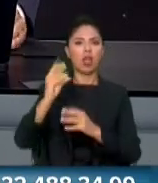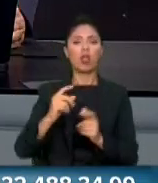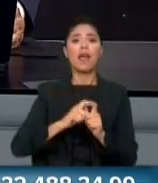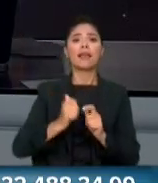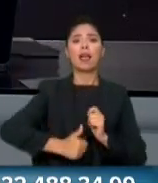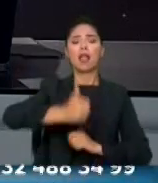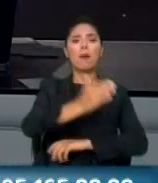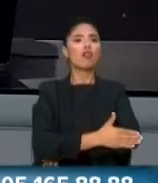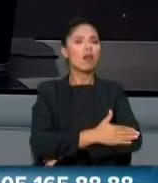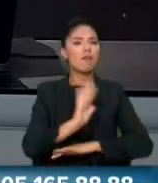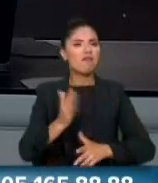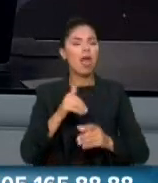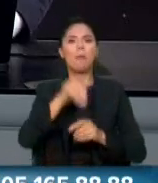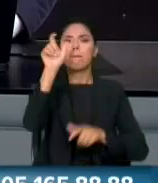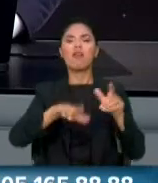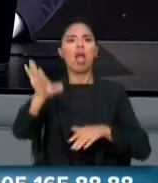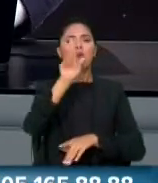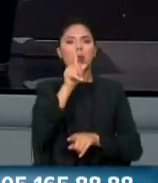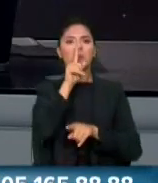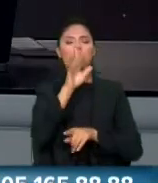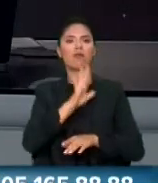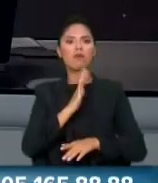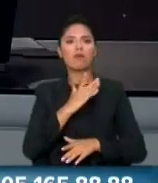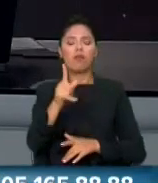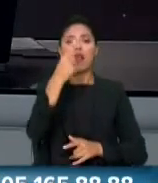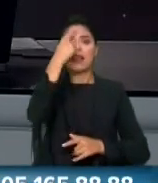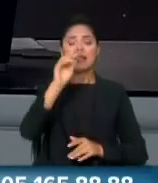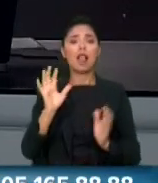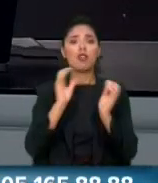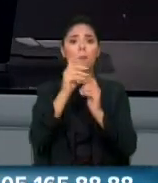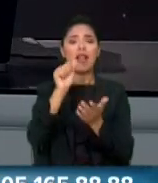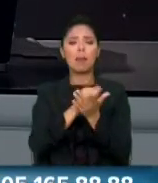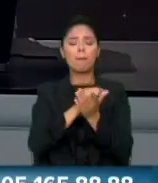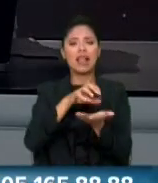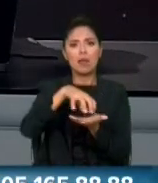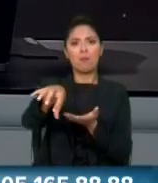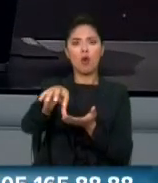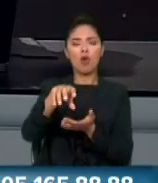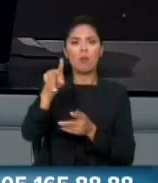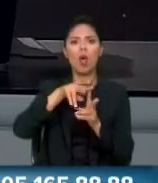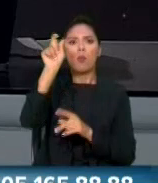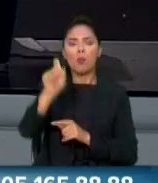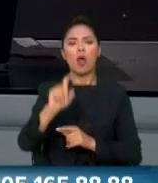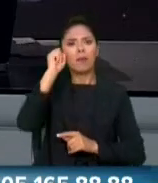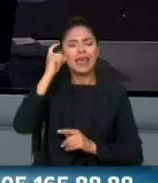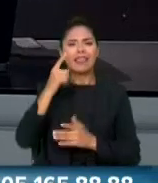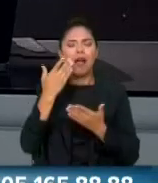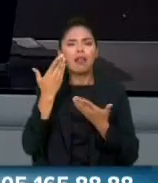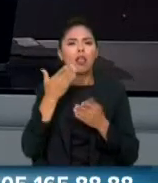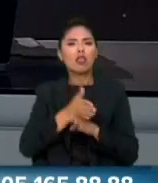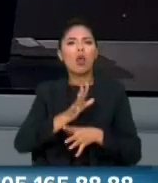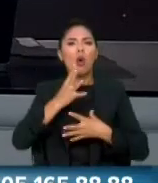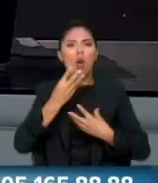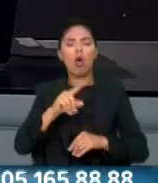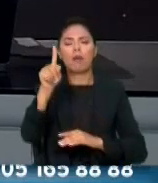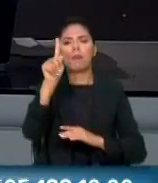başkan yardımcıları ne de milletvekillerinin ağzını bıçak açtı. Sadece partinin basın birimi İnce'nin iddialarını çürütmeye yönelik yazılı bir